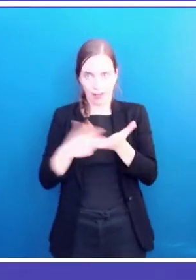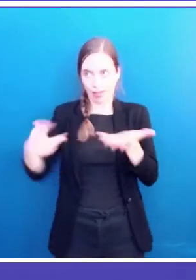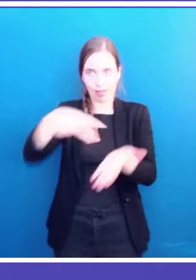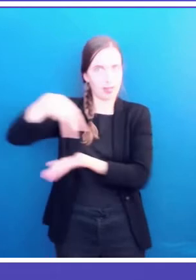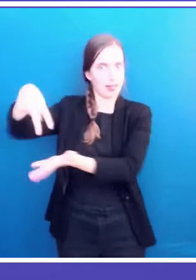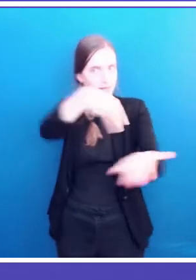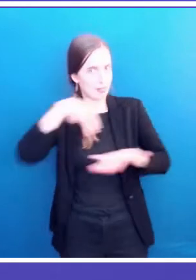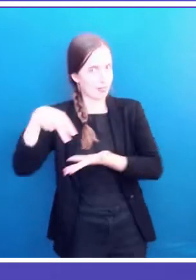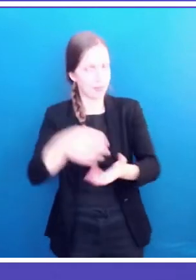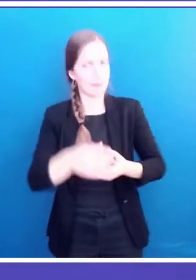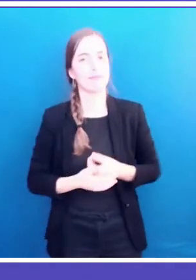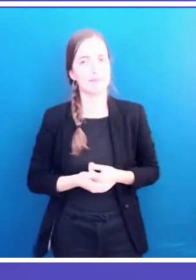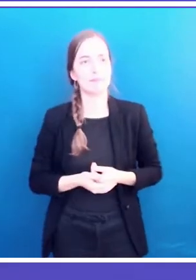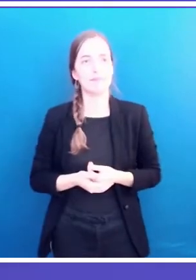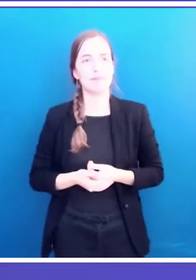ركزنا بشكل كبير على